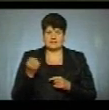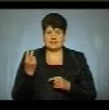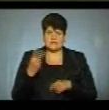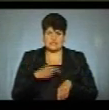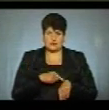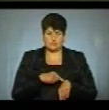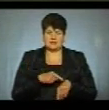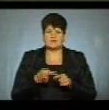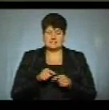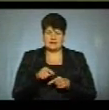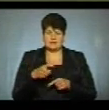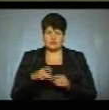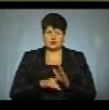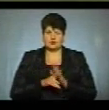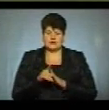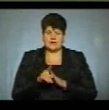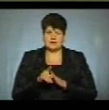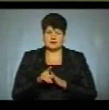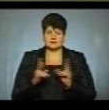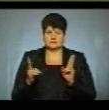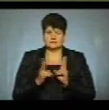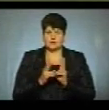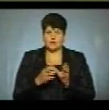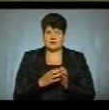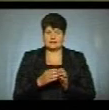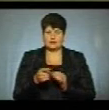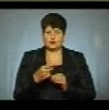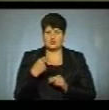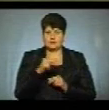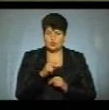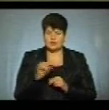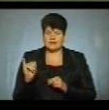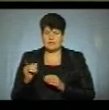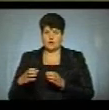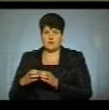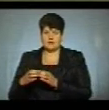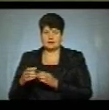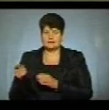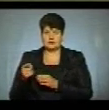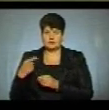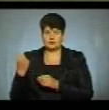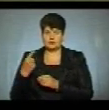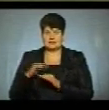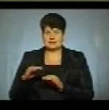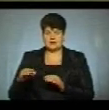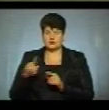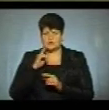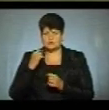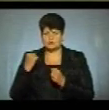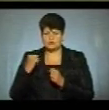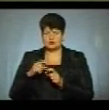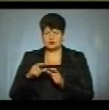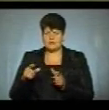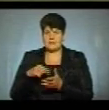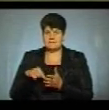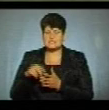година. У ці хвилини тут розпочинається матч між командою «Тернопіль-чемпіон» та командою Тернопільської обласної дитячої спортивної школи із